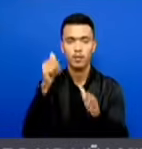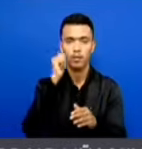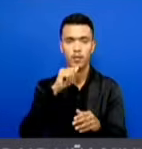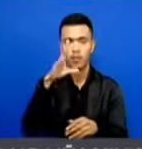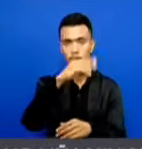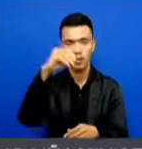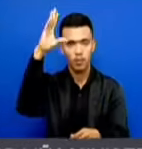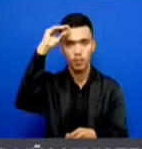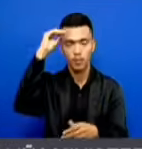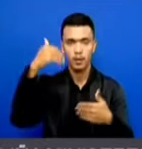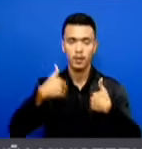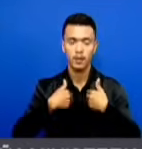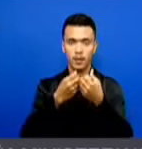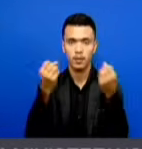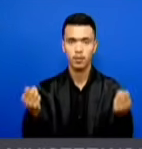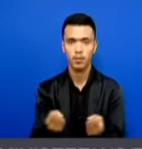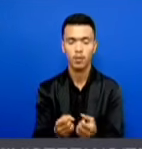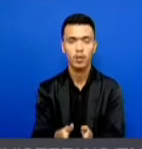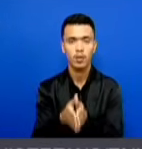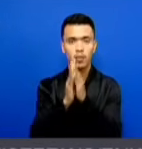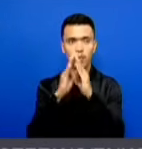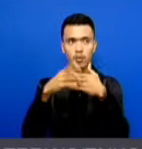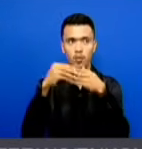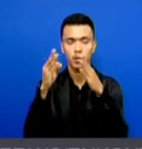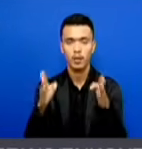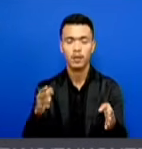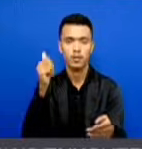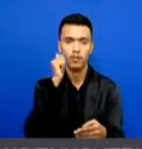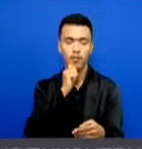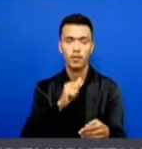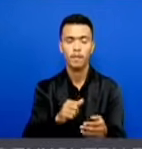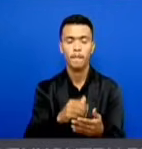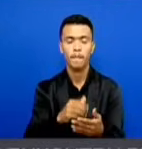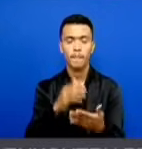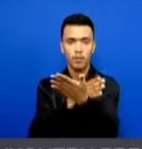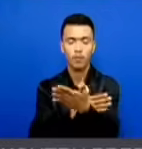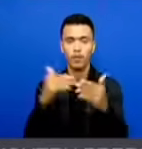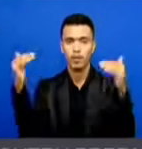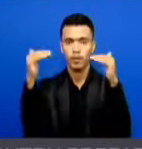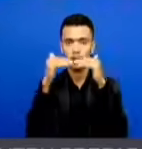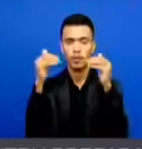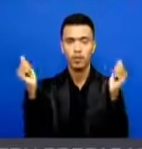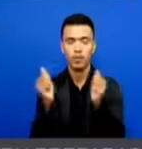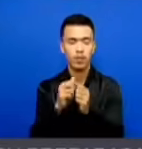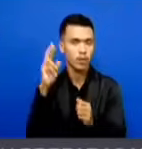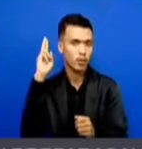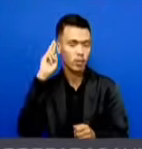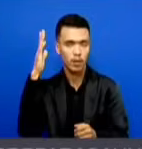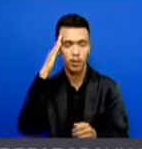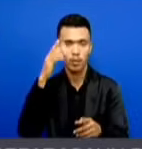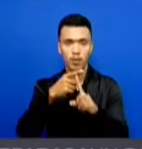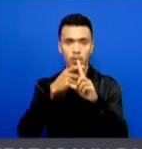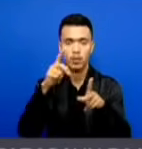fetomane yesuku referemos hus ba lider comunitaria fetone atu promove dialogo odirona hanoi